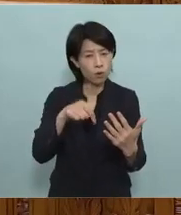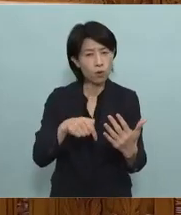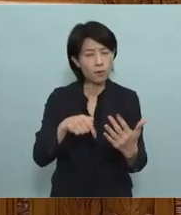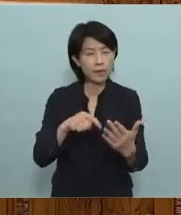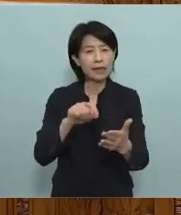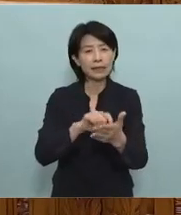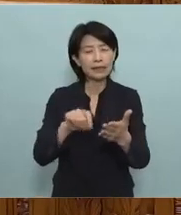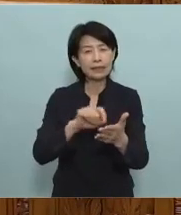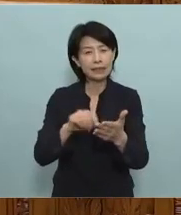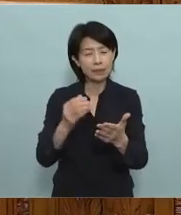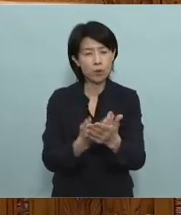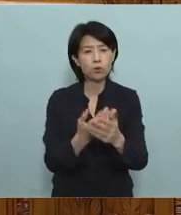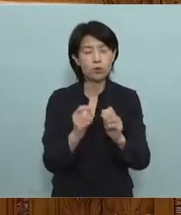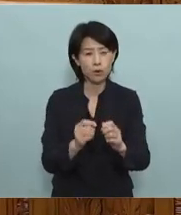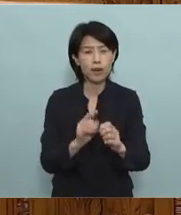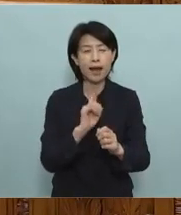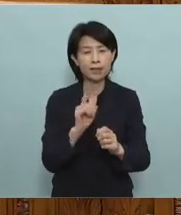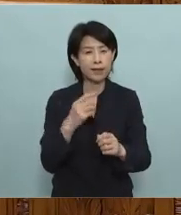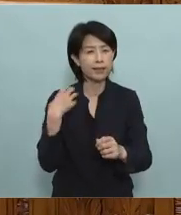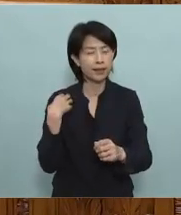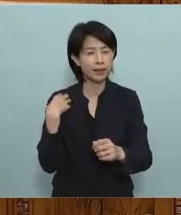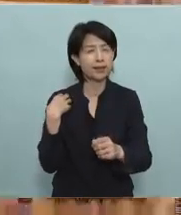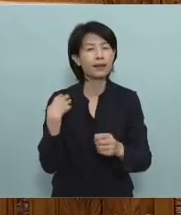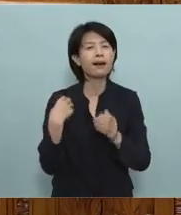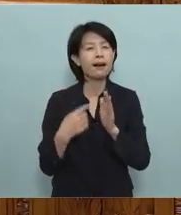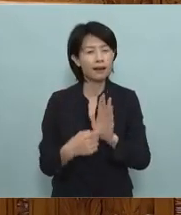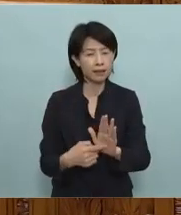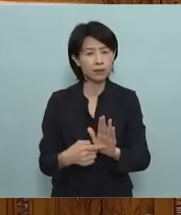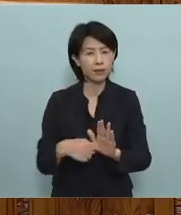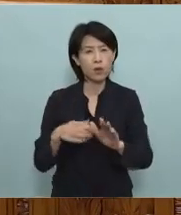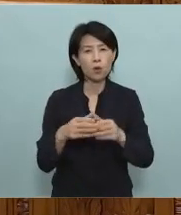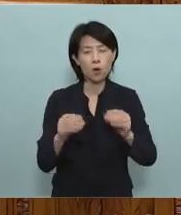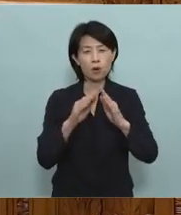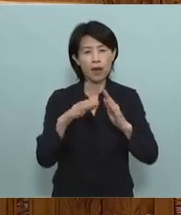ものに責任が発生する国会質疑ではありませんか。